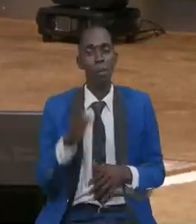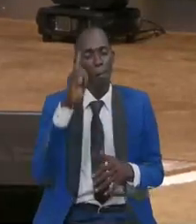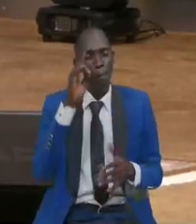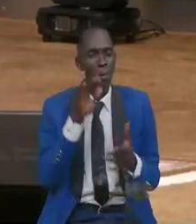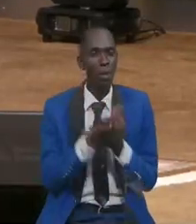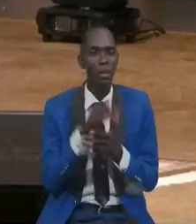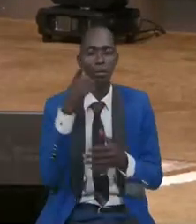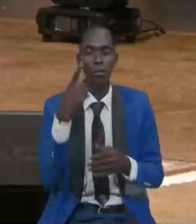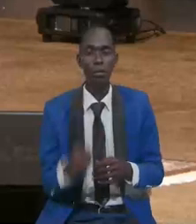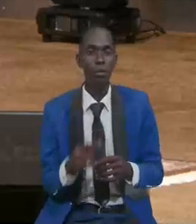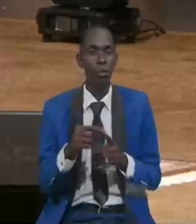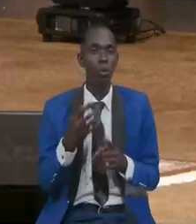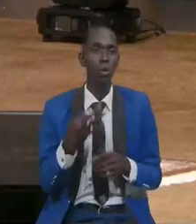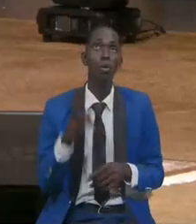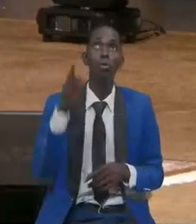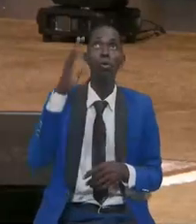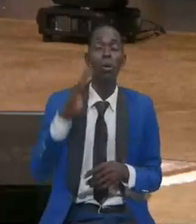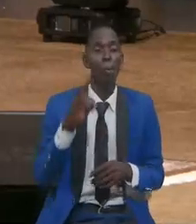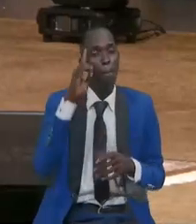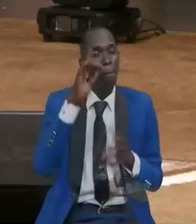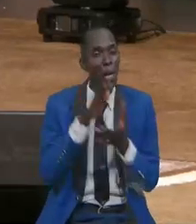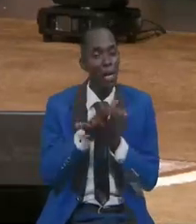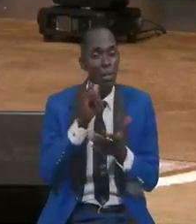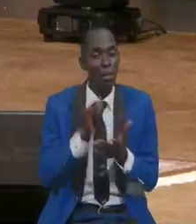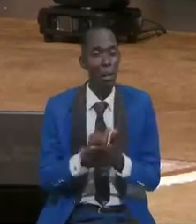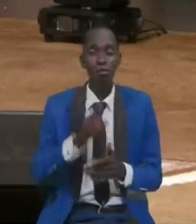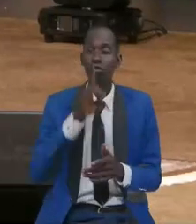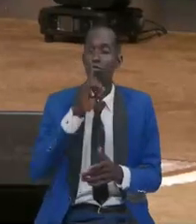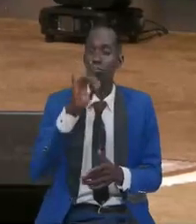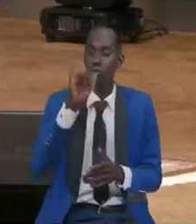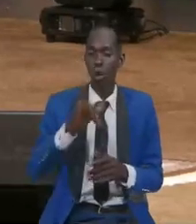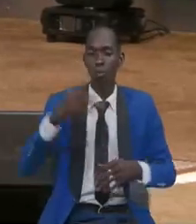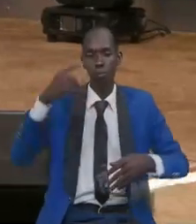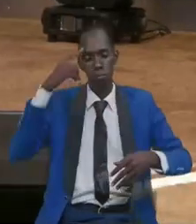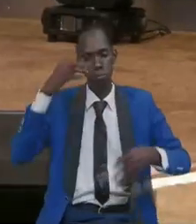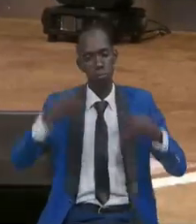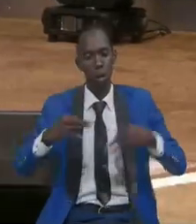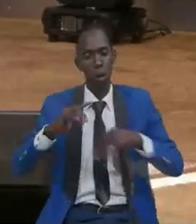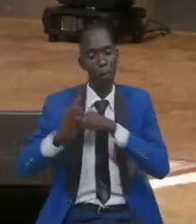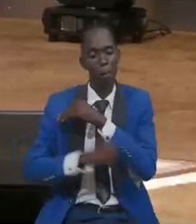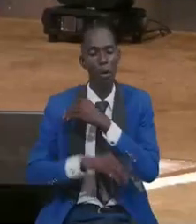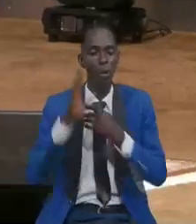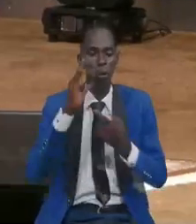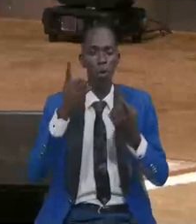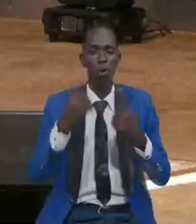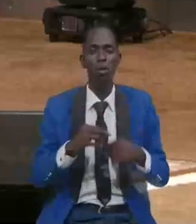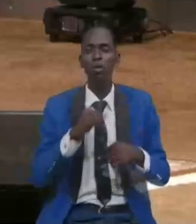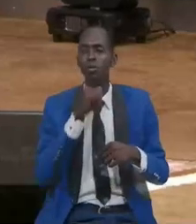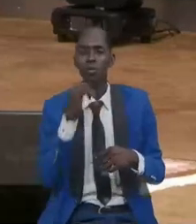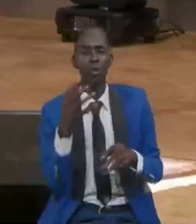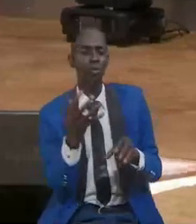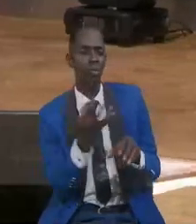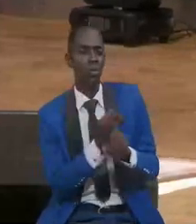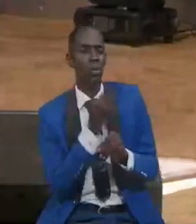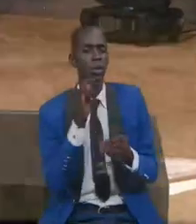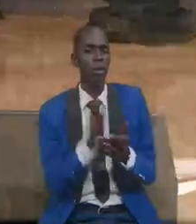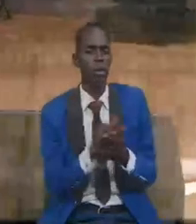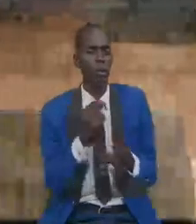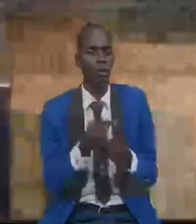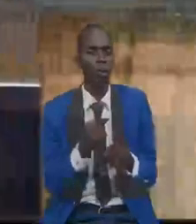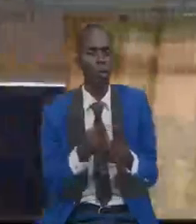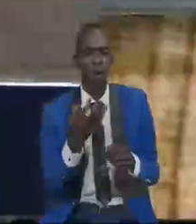Dieu. Ils crurent que le jugement allait descendre effectivement. Ils n'ont pas pris cela à la légère. Ils n'ont pas pris les attachants à la légère. Ils